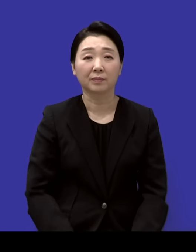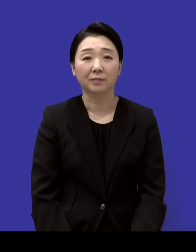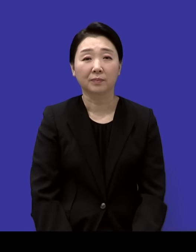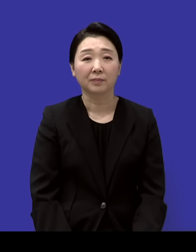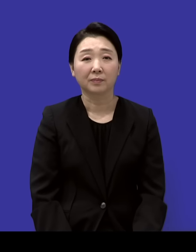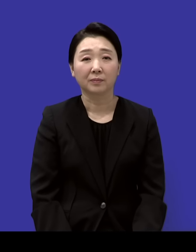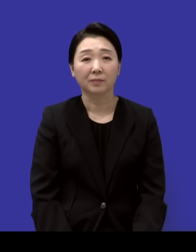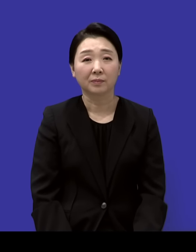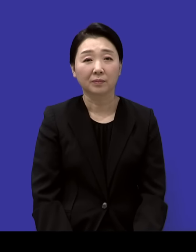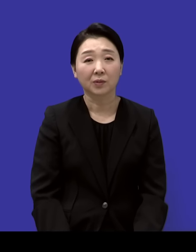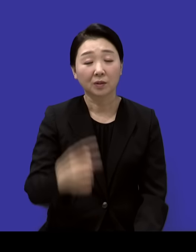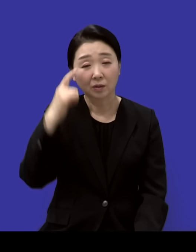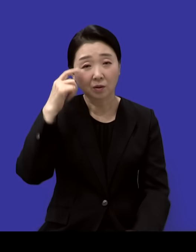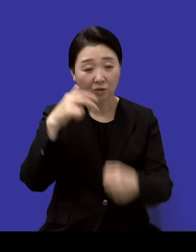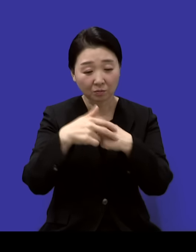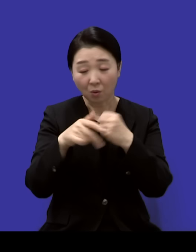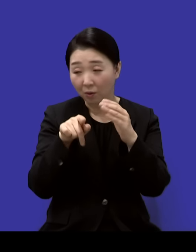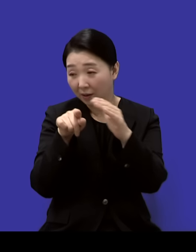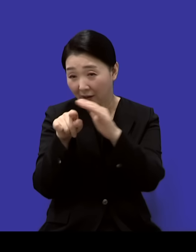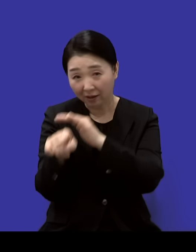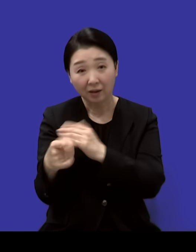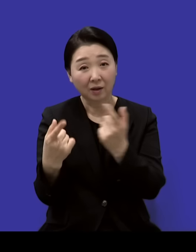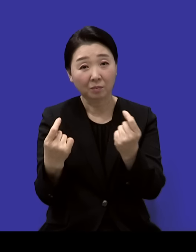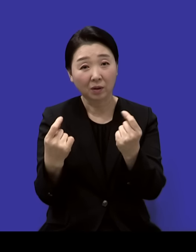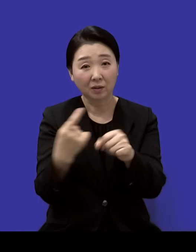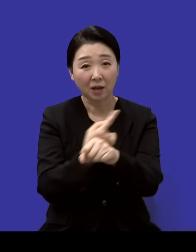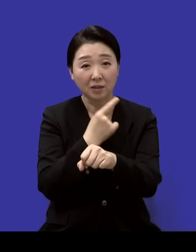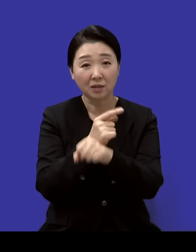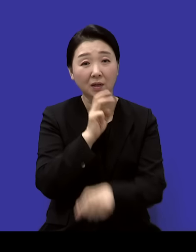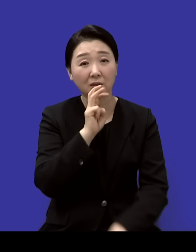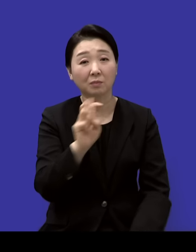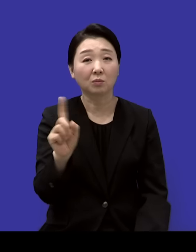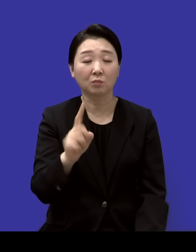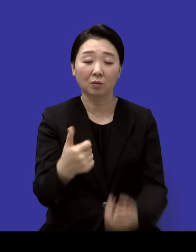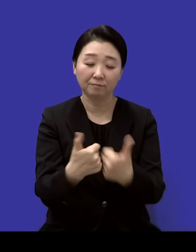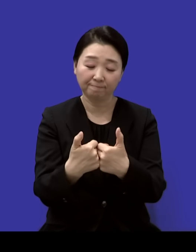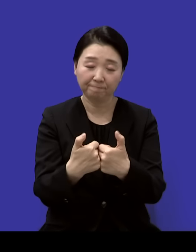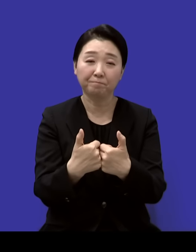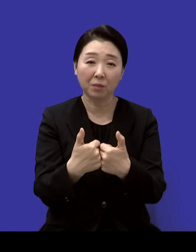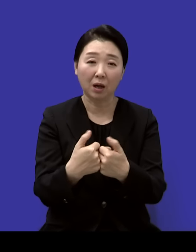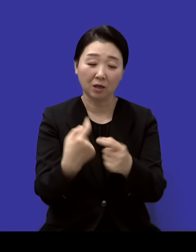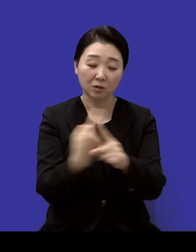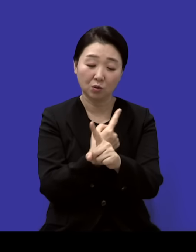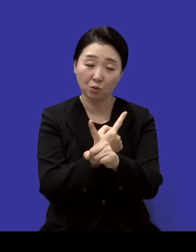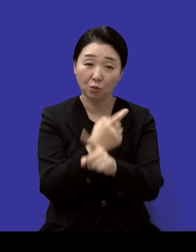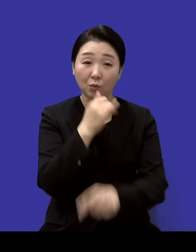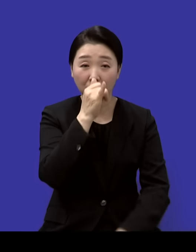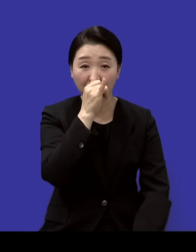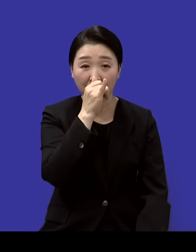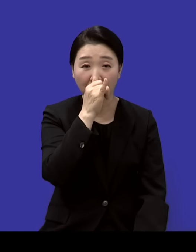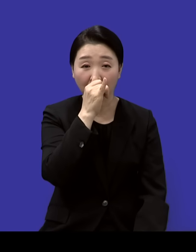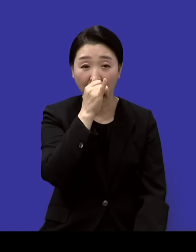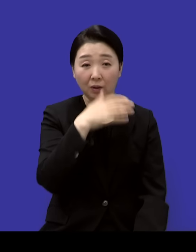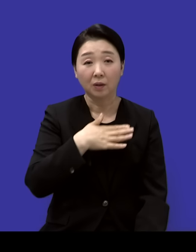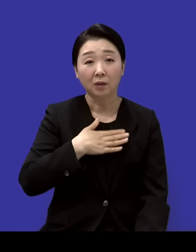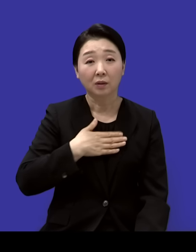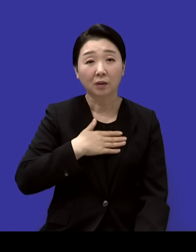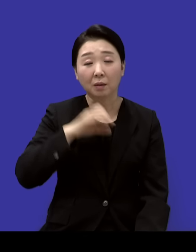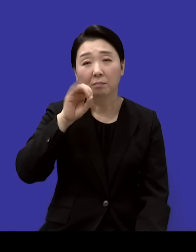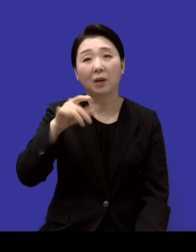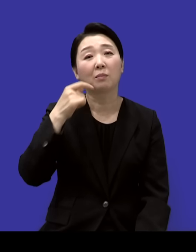그때 이제 정신과에 갔는데 네. 1시간 반 정도 이렇게 면담하고 예. 치료받고 하는 과정에서 예. 제가 한마디도